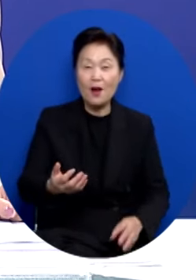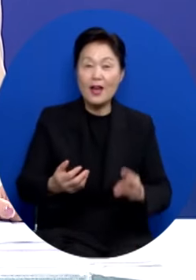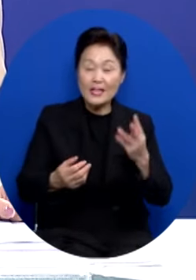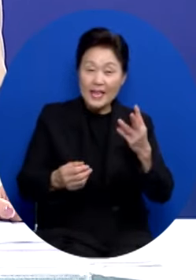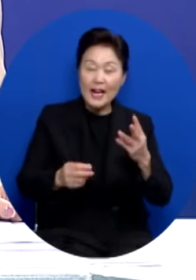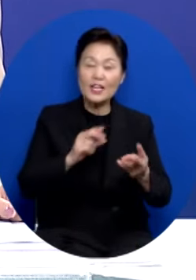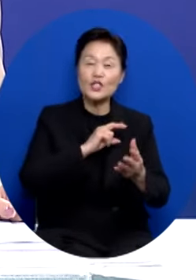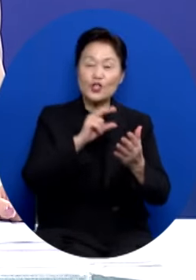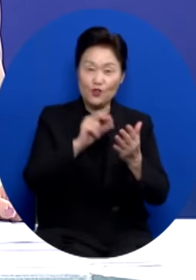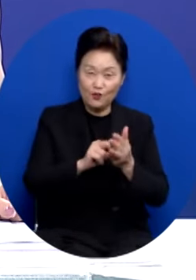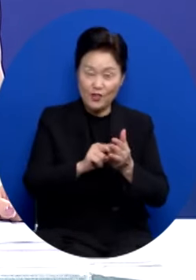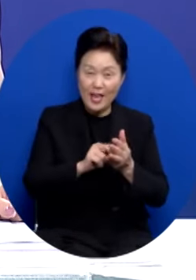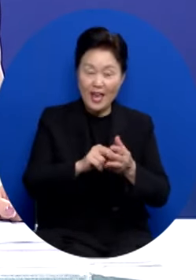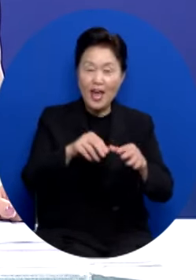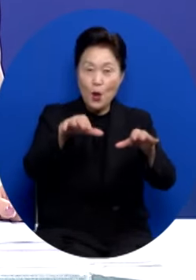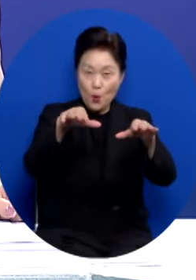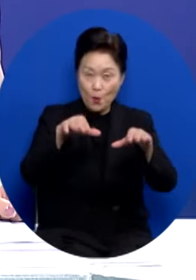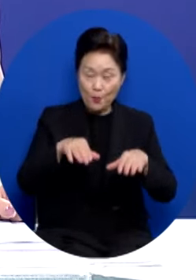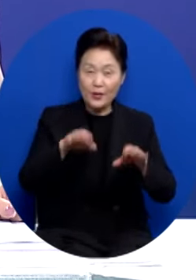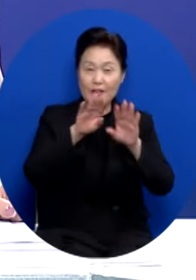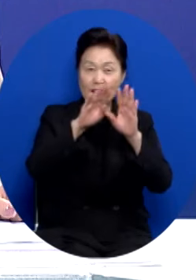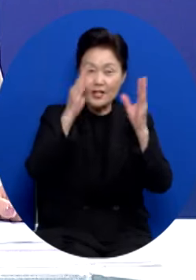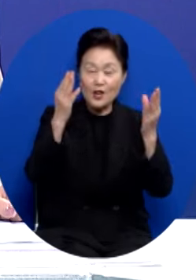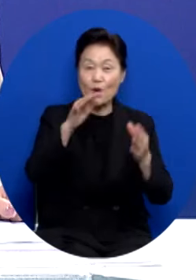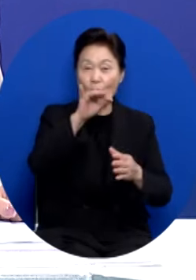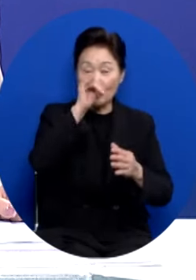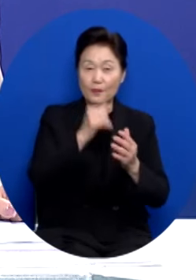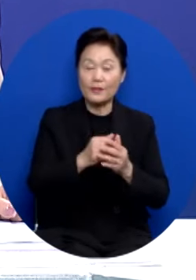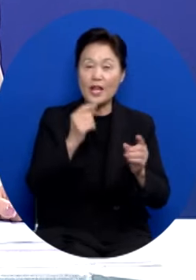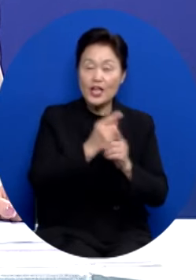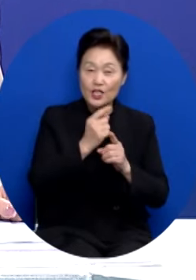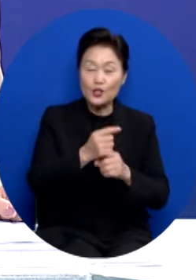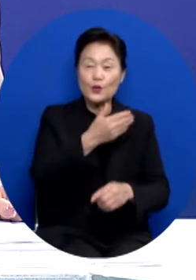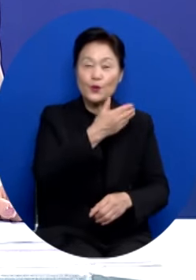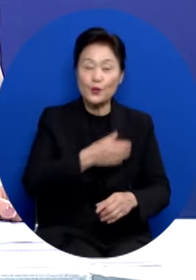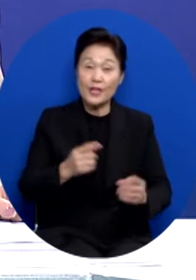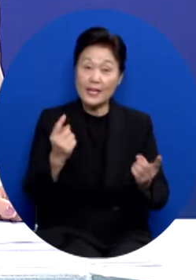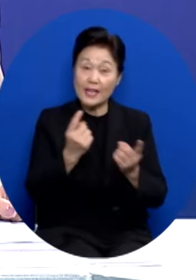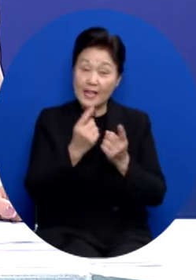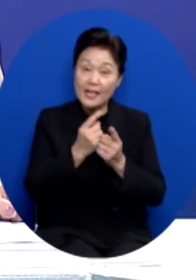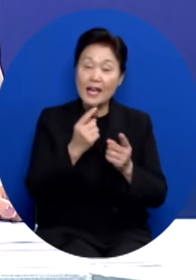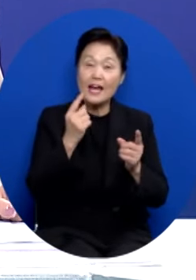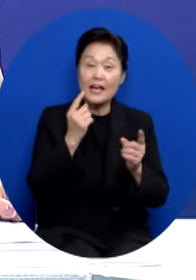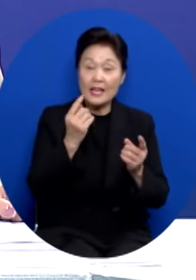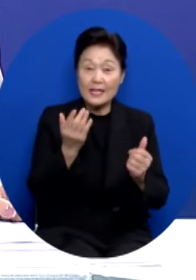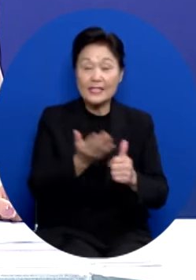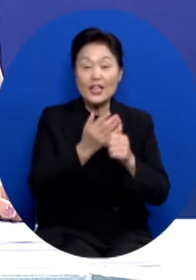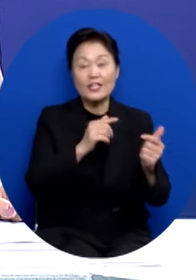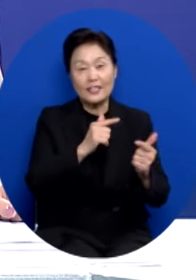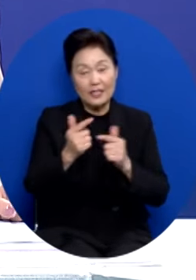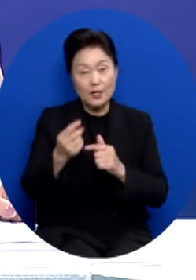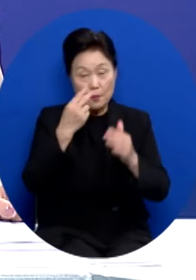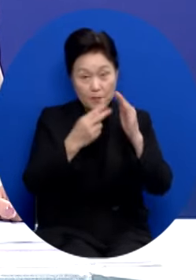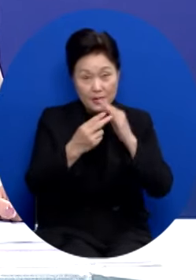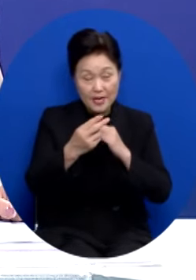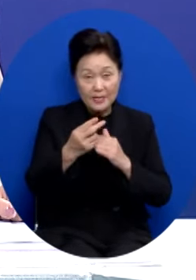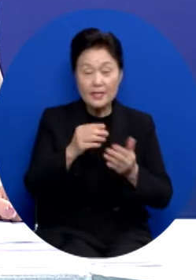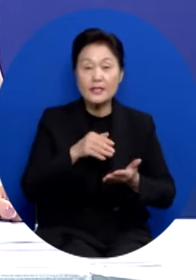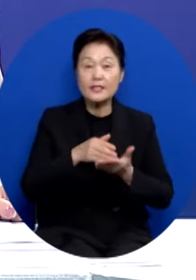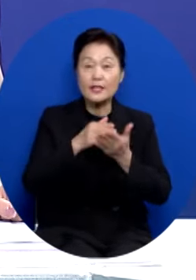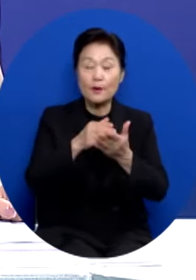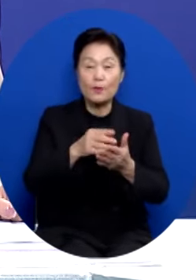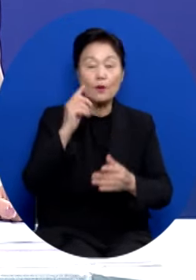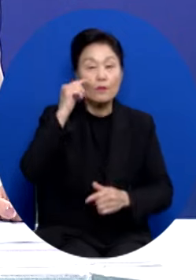전개하고 있습니다. 치유, 신앙, 제자 사역 등 세 가지 교회 성장 원리를 통한 교회 부흥의 비전을 제시하며